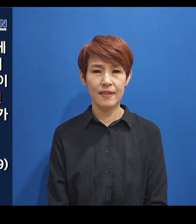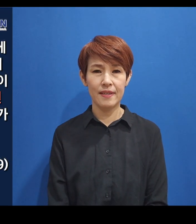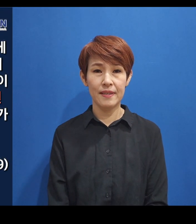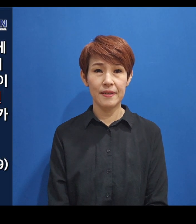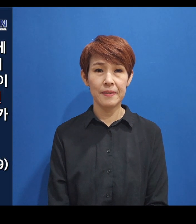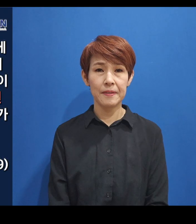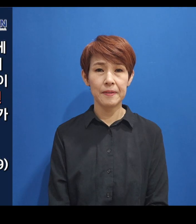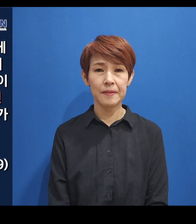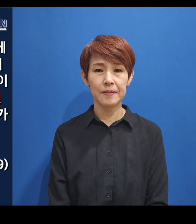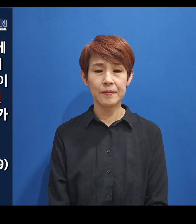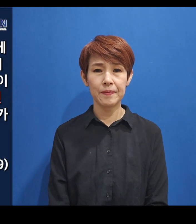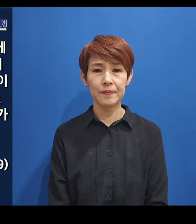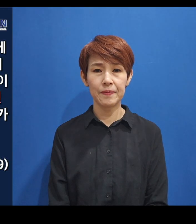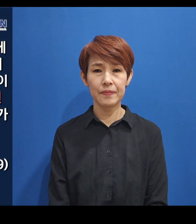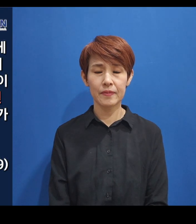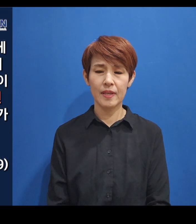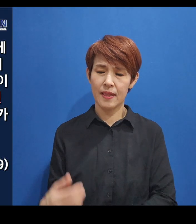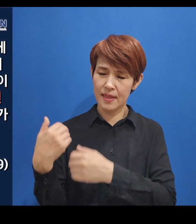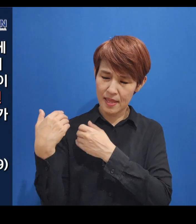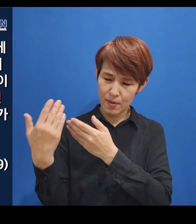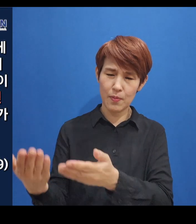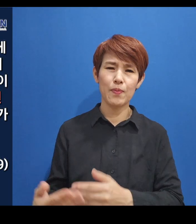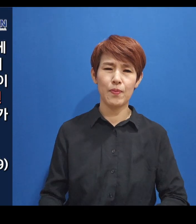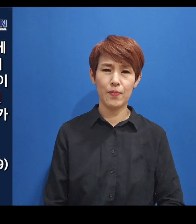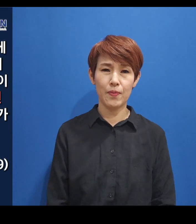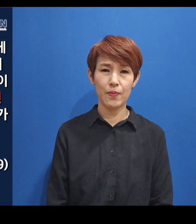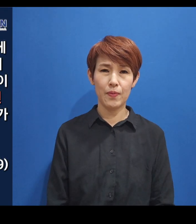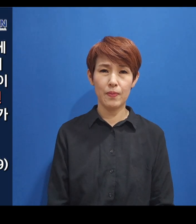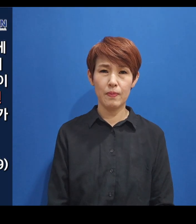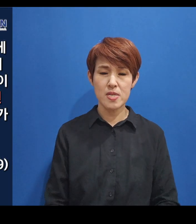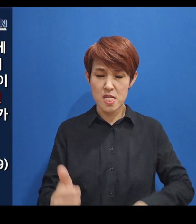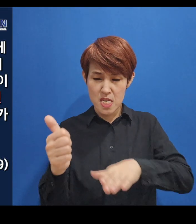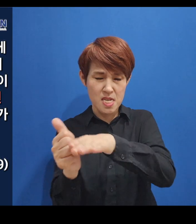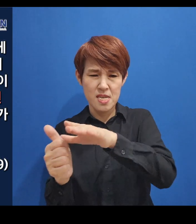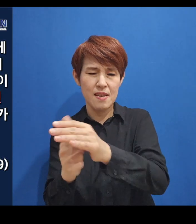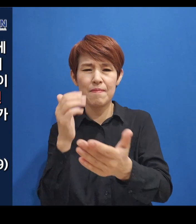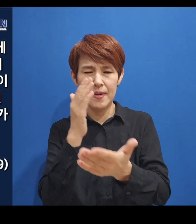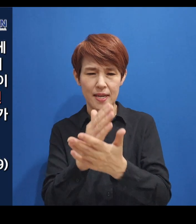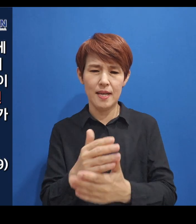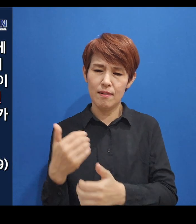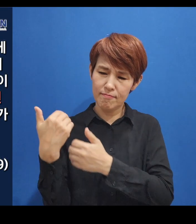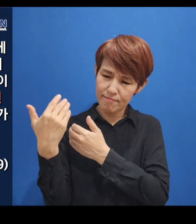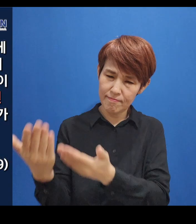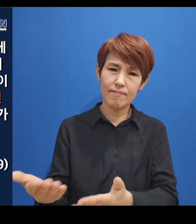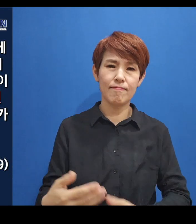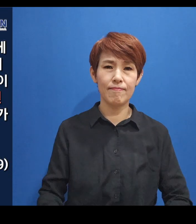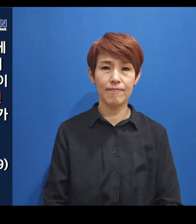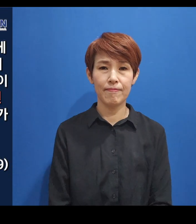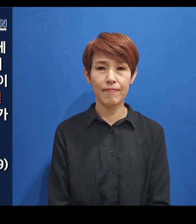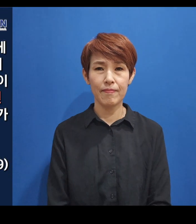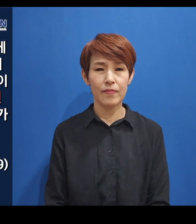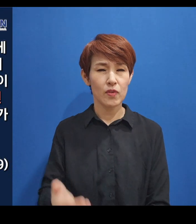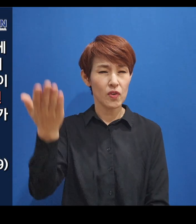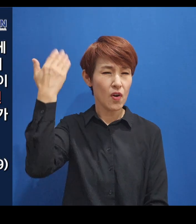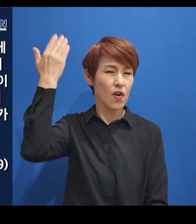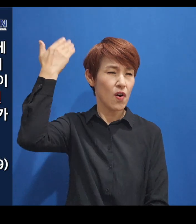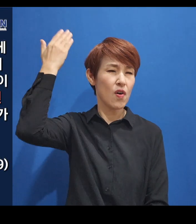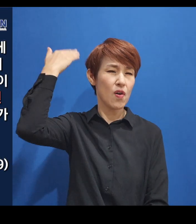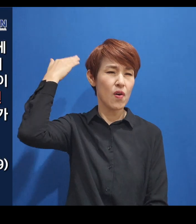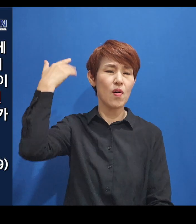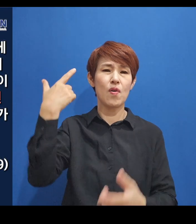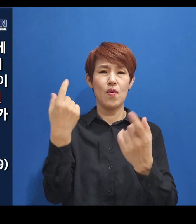다 가져가는 것 같아도 가만히 놔둬라. 뭐 그렇게 죽이려고 애를 써? 가만히 놔둬. 이전에도 그랬고 그